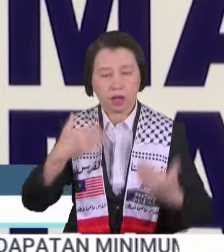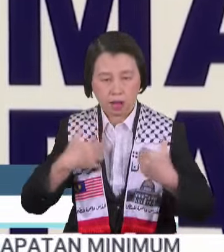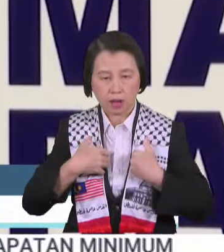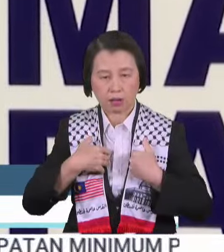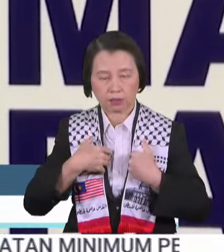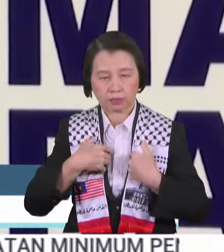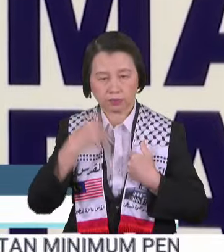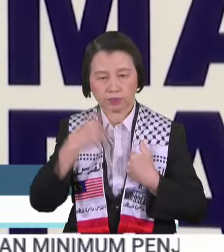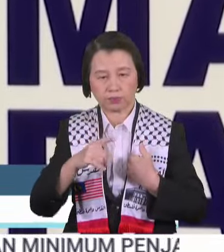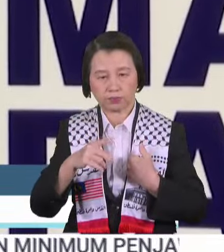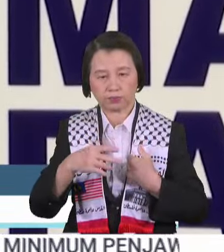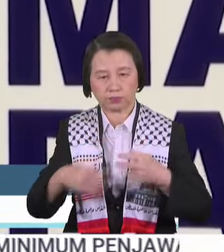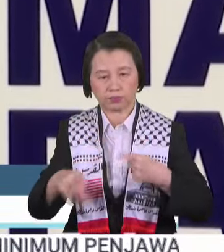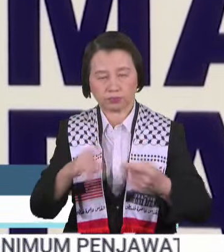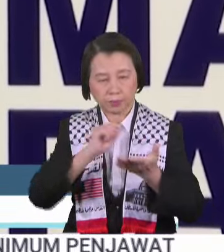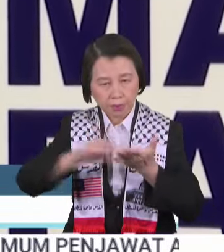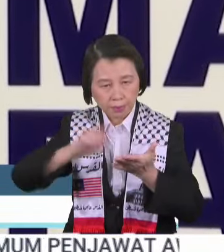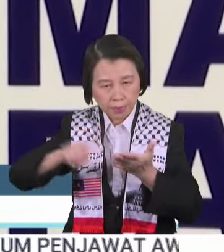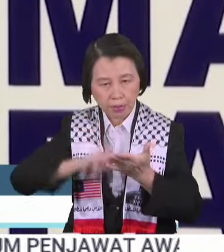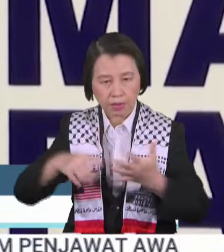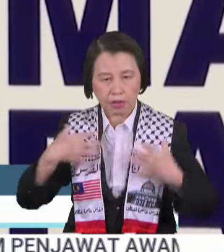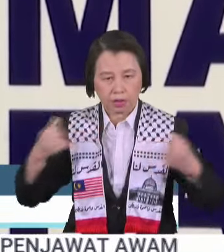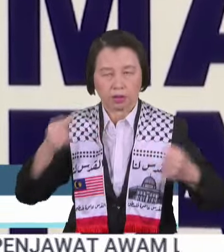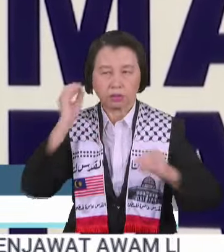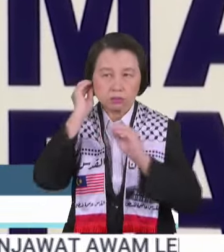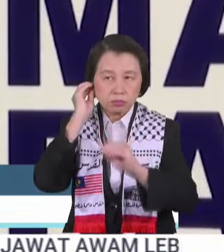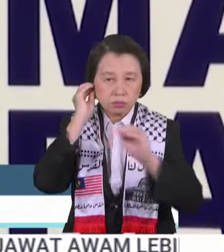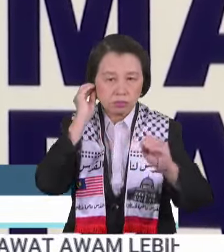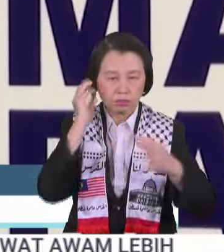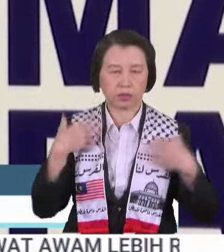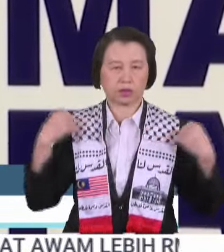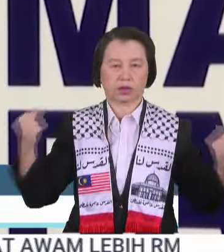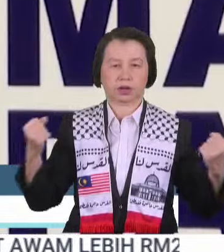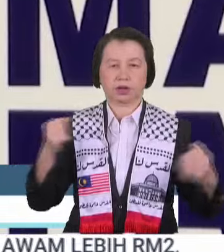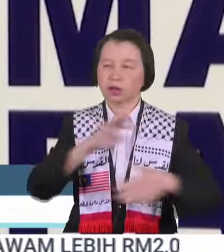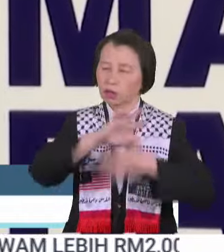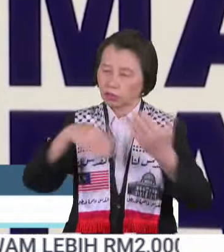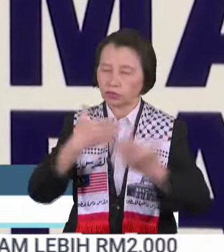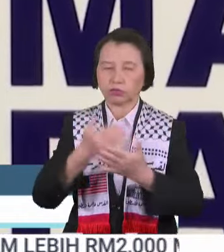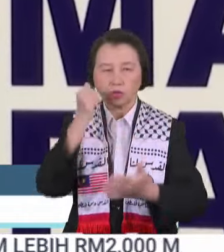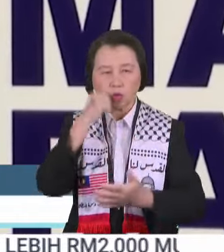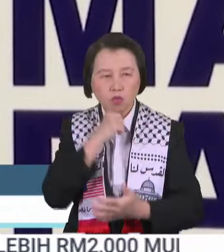program pemeriksaan kesihatan dan sebagainya. Jadi untuk semua golongan boleh datang